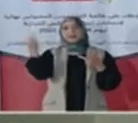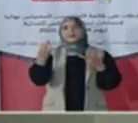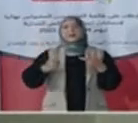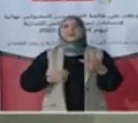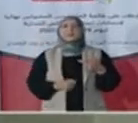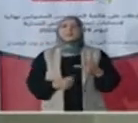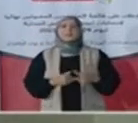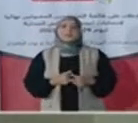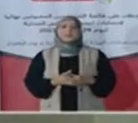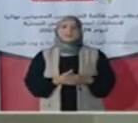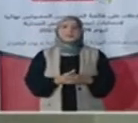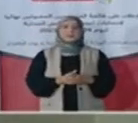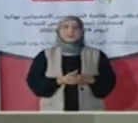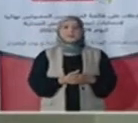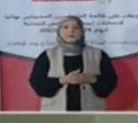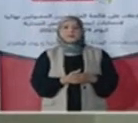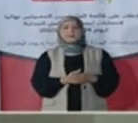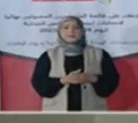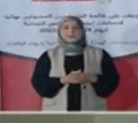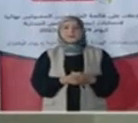13.3%.